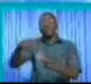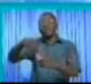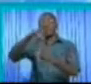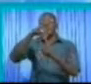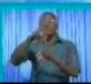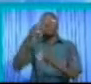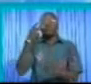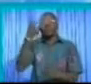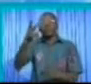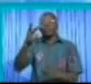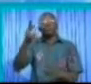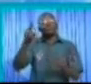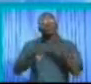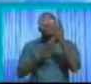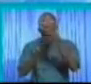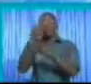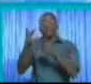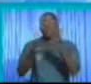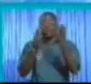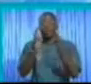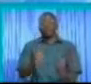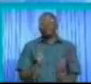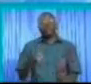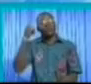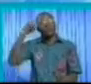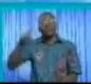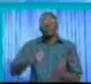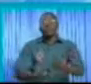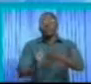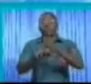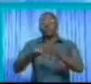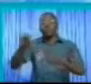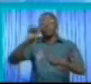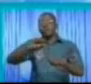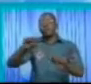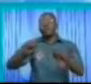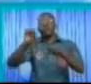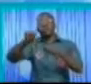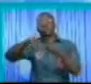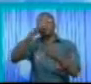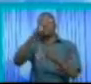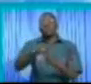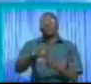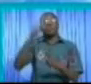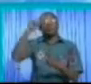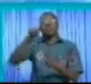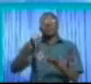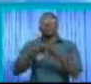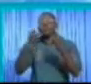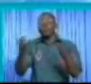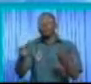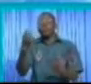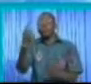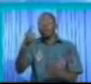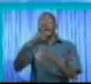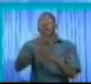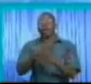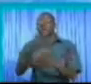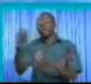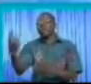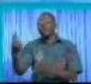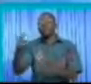particulière, dévoile aux touristes les secrets d'un monument, d'une ville ou d'un site touristique. Le portrait d'un d'entre eux dans quelques